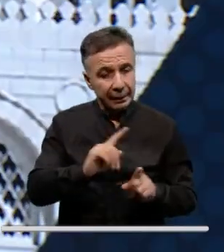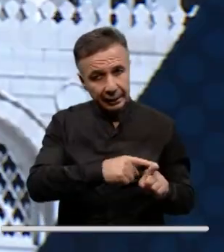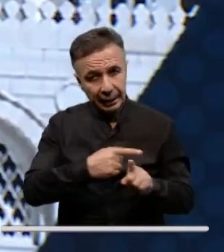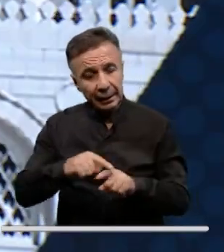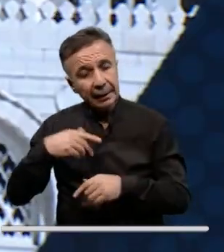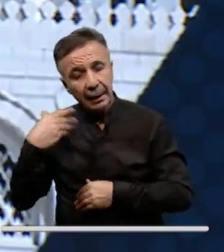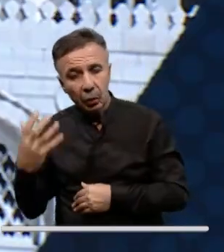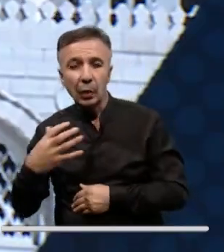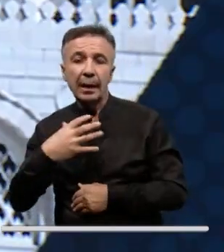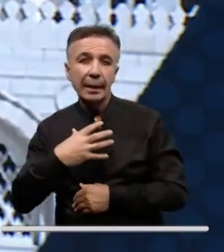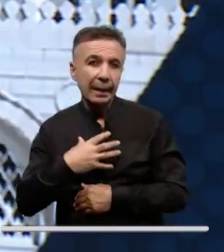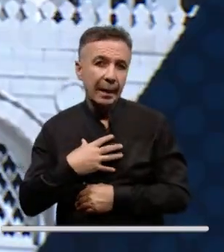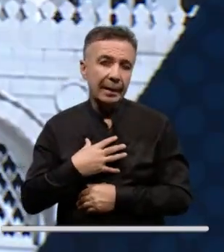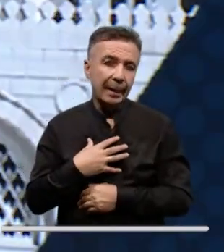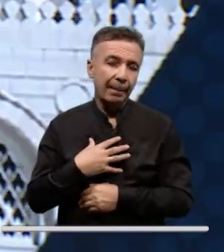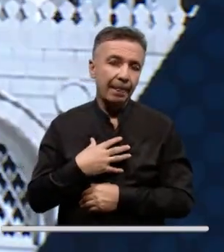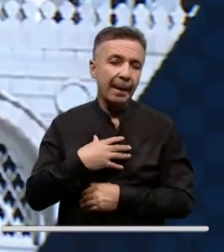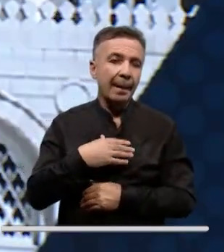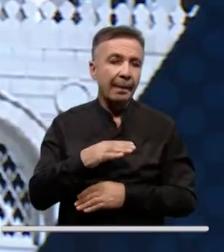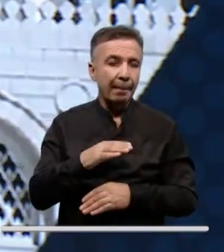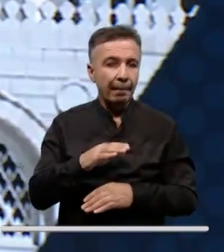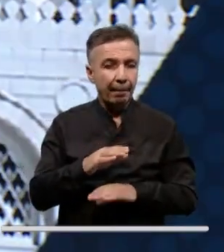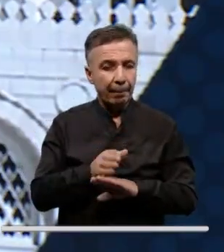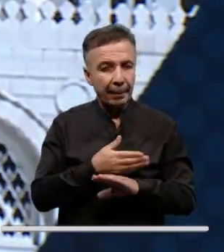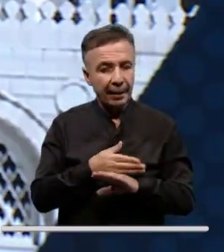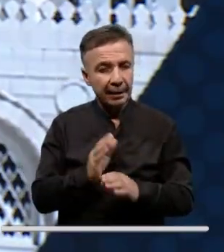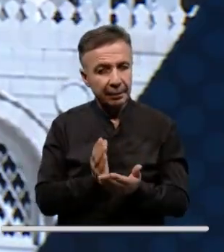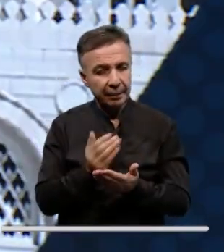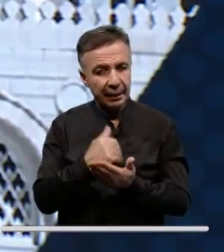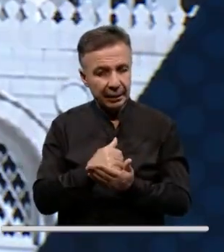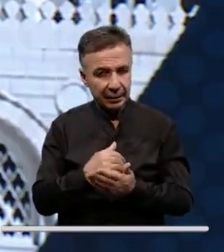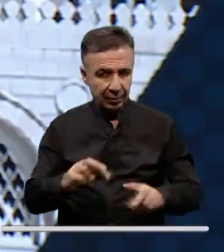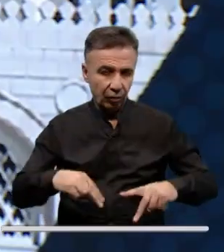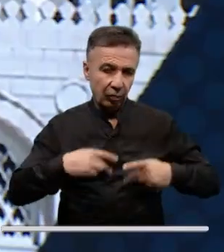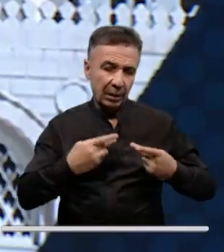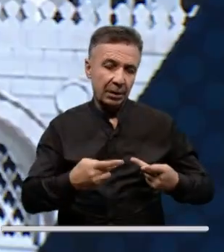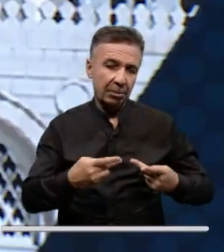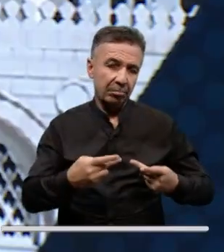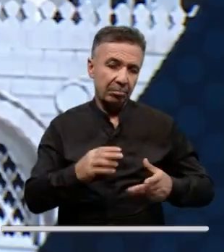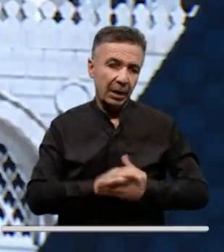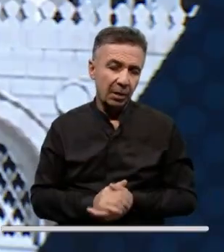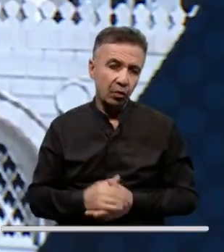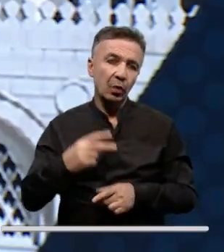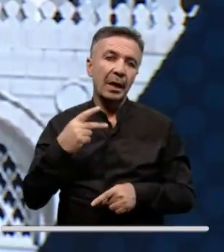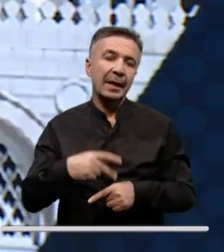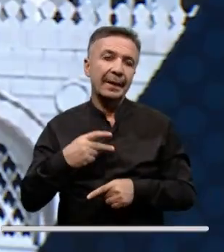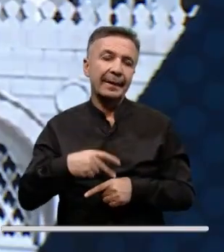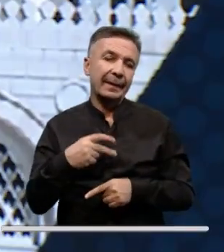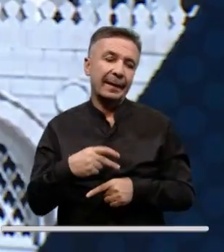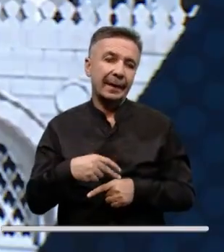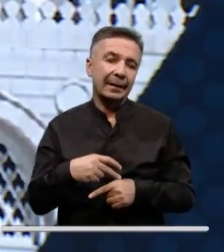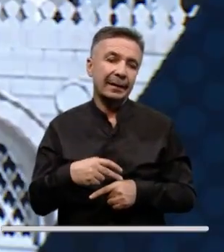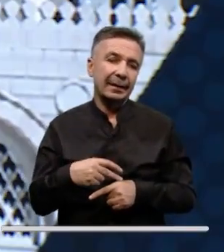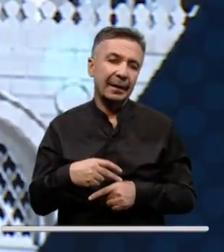kendisine Eee miras yoluyla geldiği için e henüz zekata